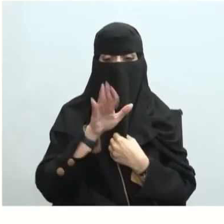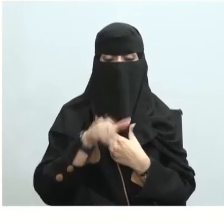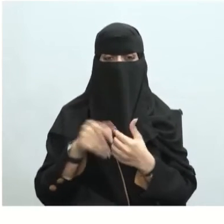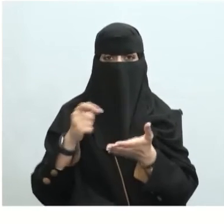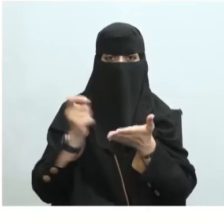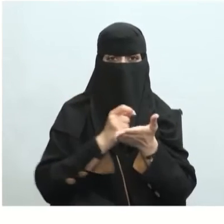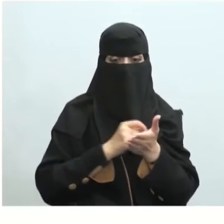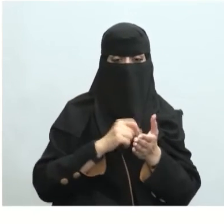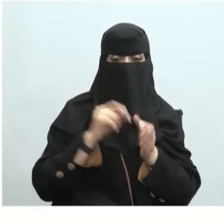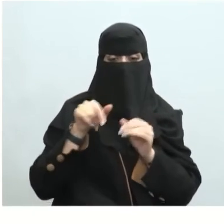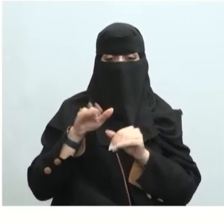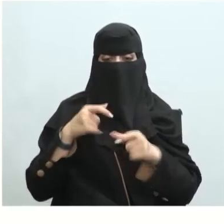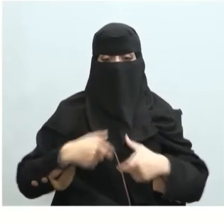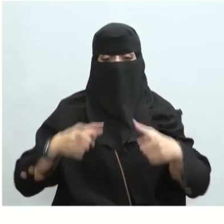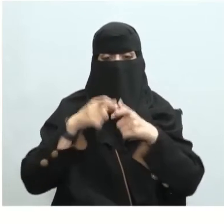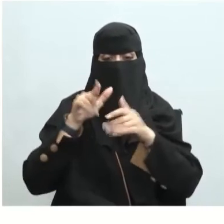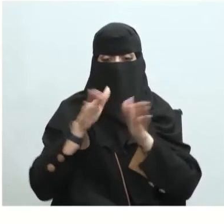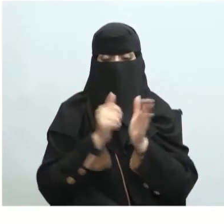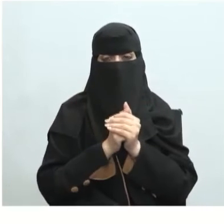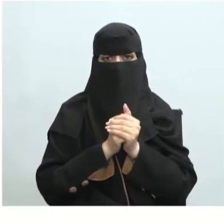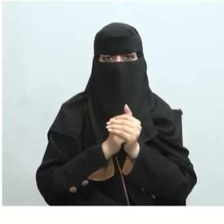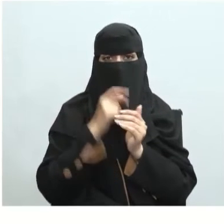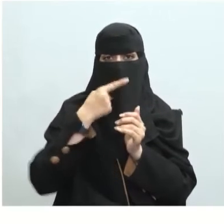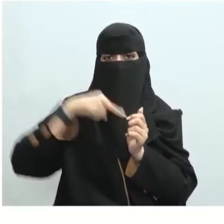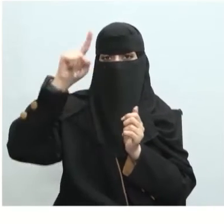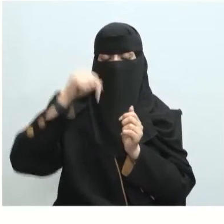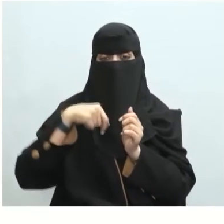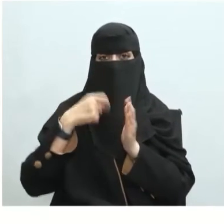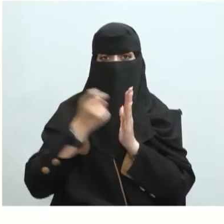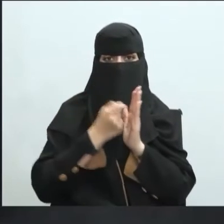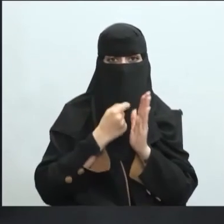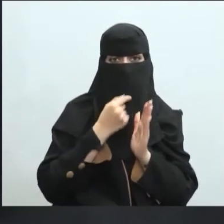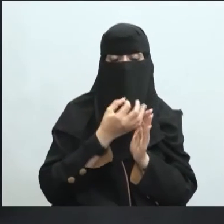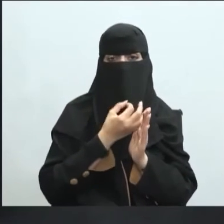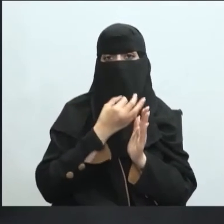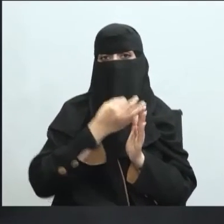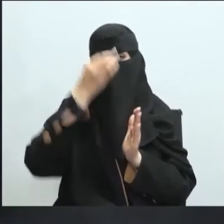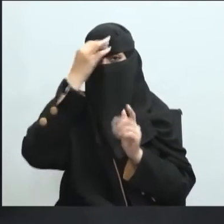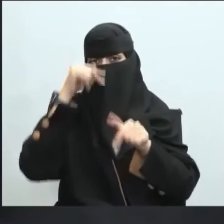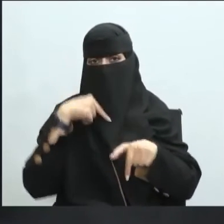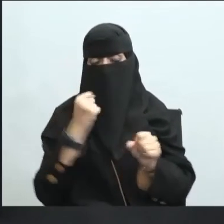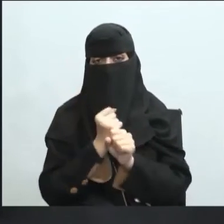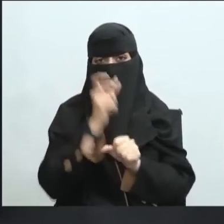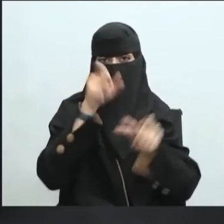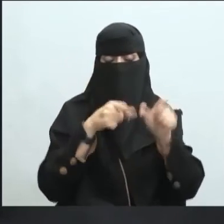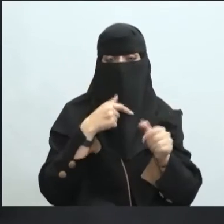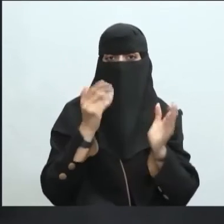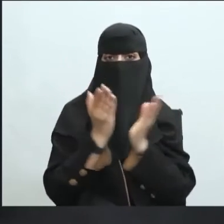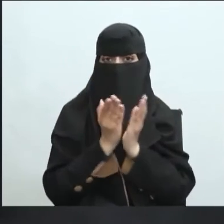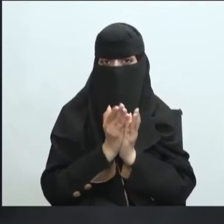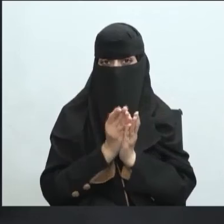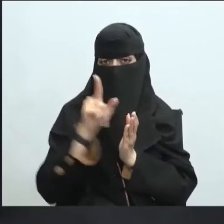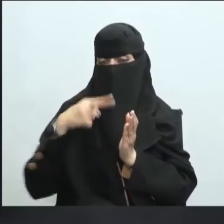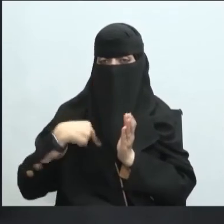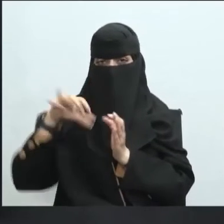ان تقوم بالتعاون مع مجموعتك بالعمال الكتابيه الاتيه هنا بسم الله الرحمن الرحيم تقرير وصفي تقرير وصفي عن عمل طلابي مدرسه ستضع مثلا